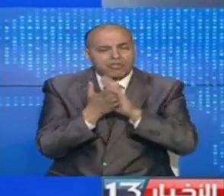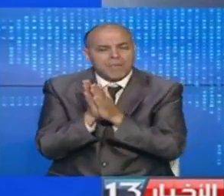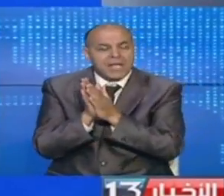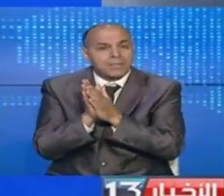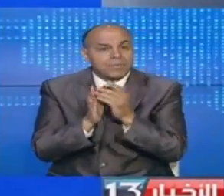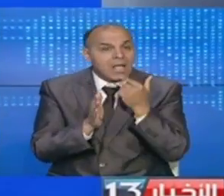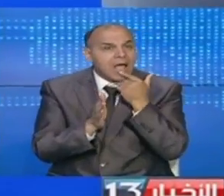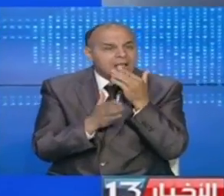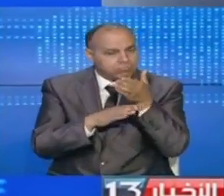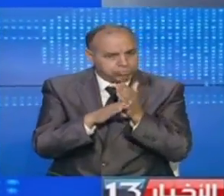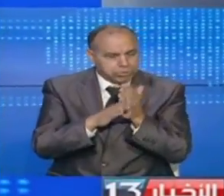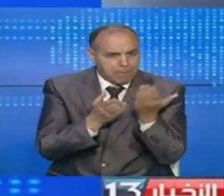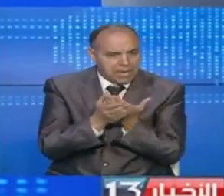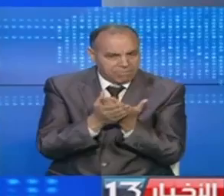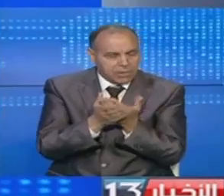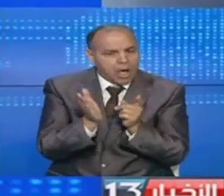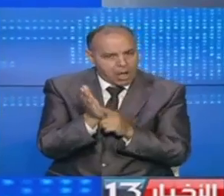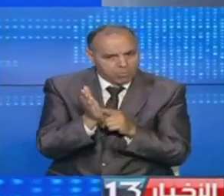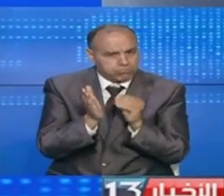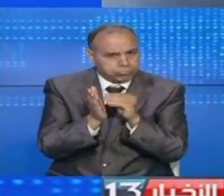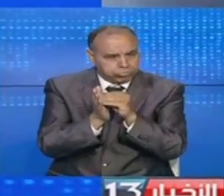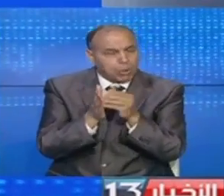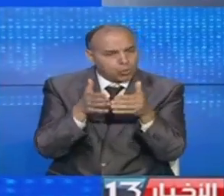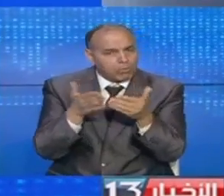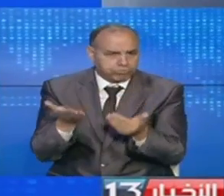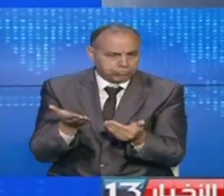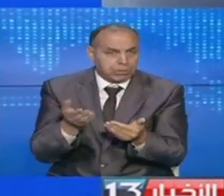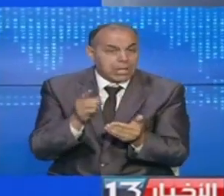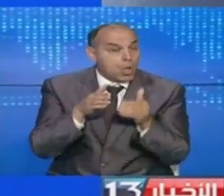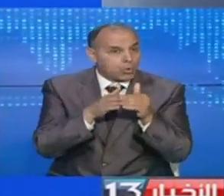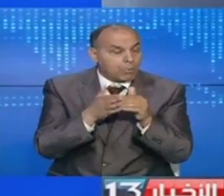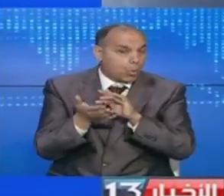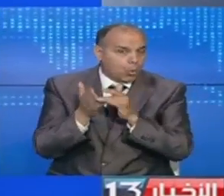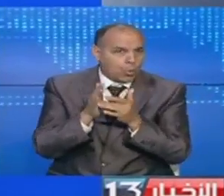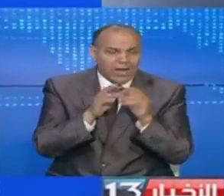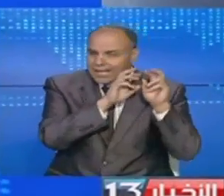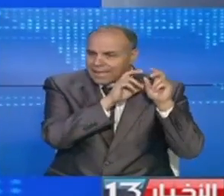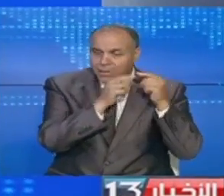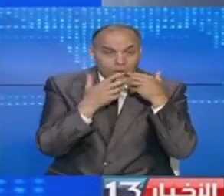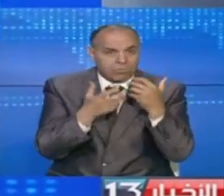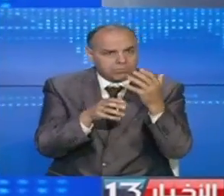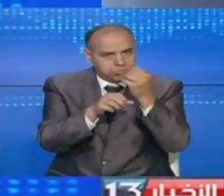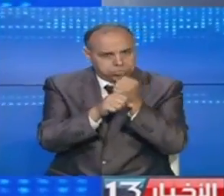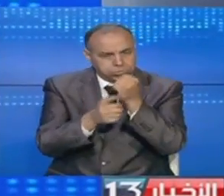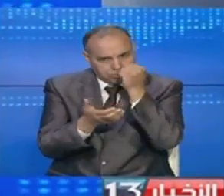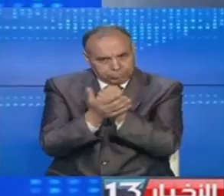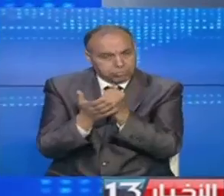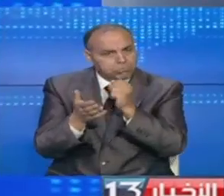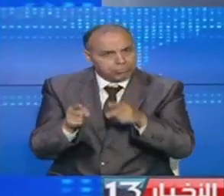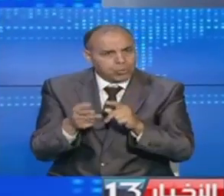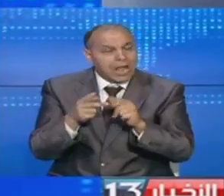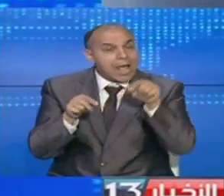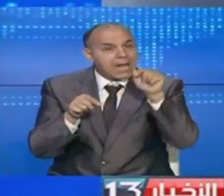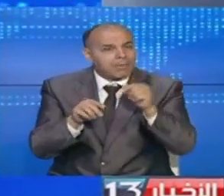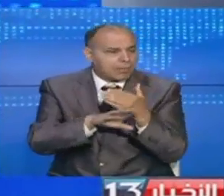جمعيتية توفرت ملفاتها على الشروط والمعايير المطلوبة، داعية كافة الإذاعات التي تحصلت على تراخيص إلى